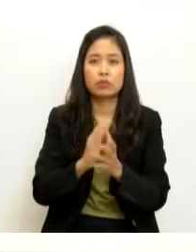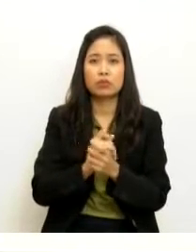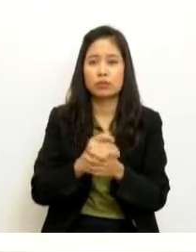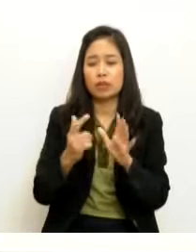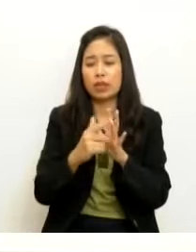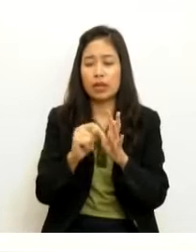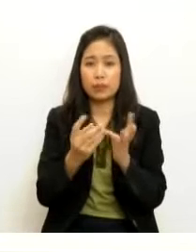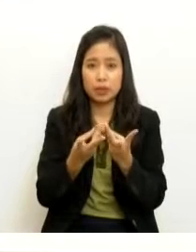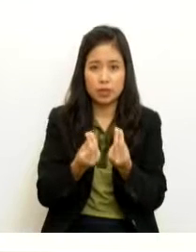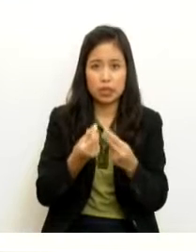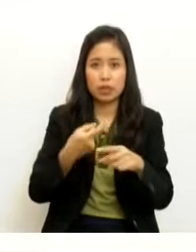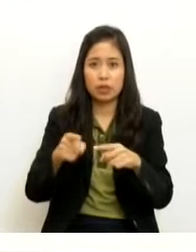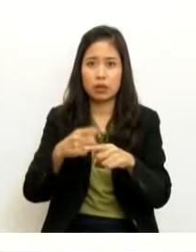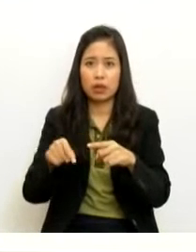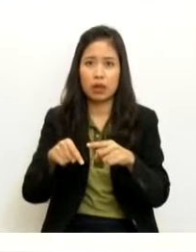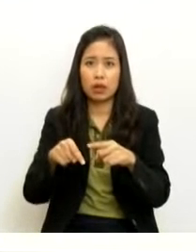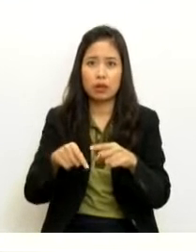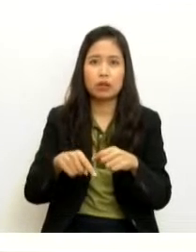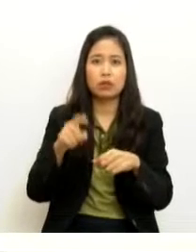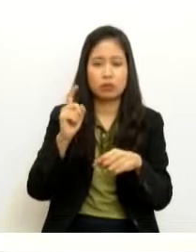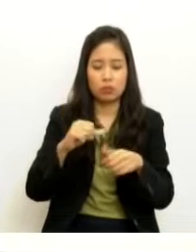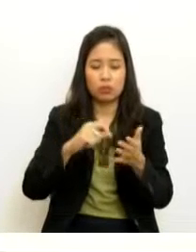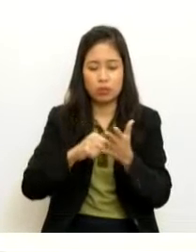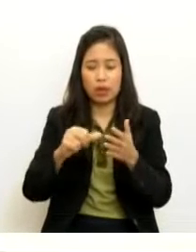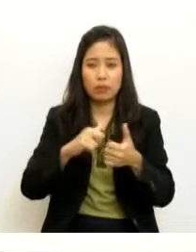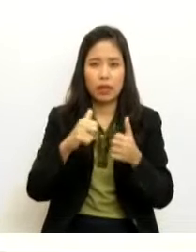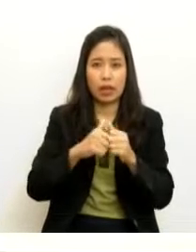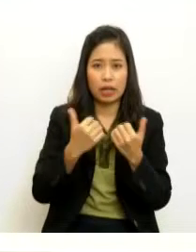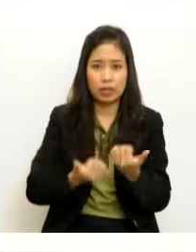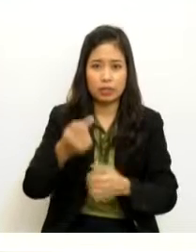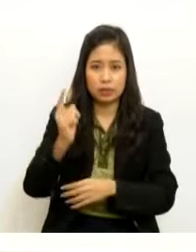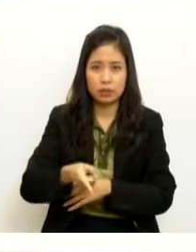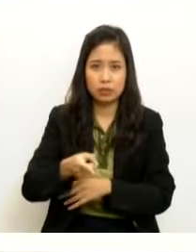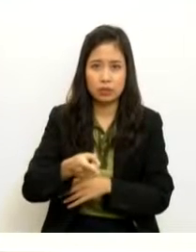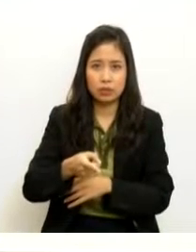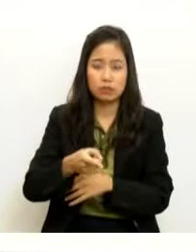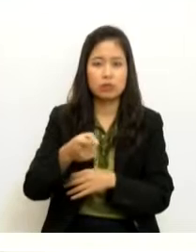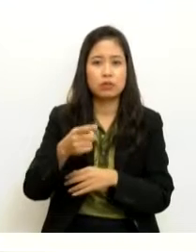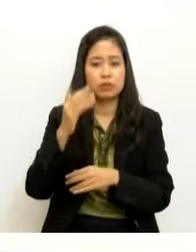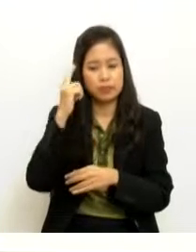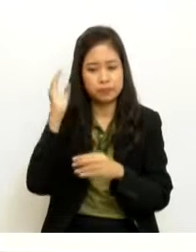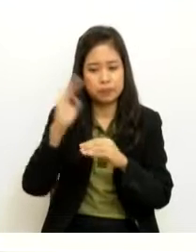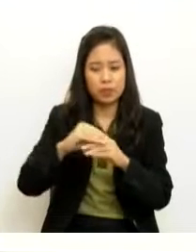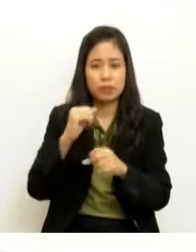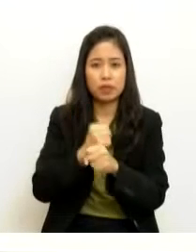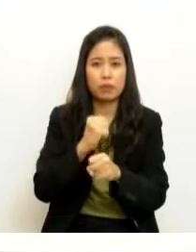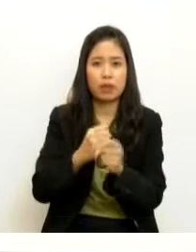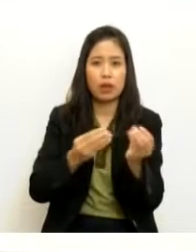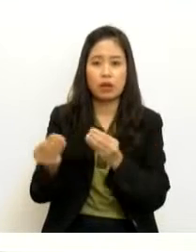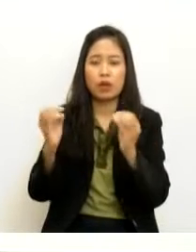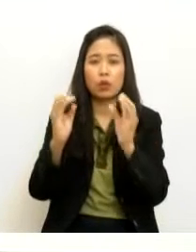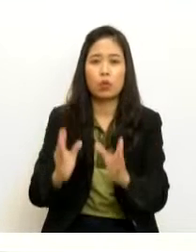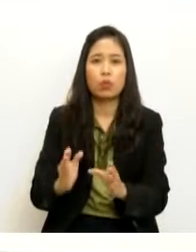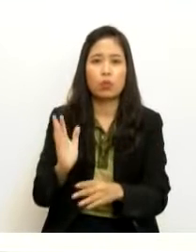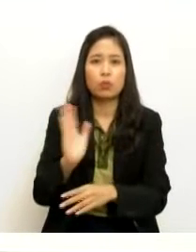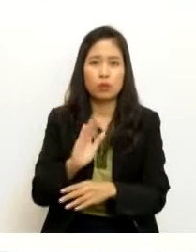ที่นะครับให้ทำเรื่องนี้อย่างจริงจังและคิดว่าไม่นานนะครับไอ้ภาระงานครูที่ต้องทำจริง